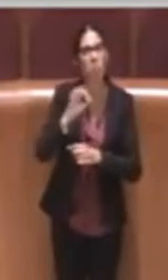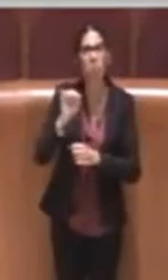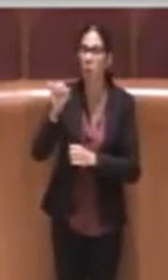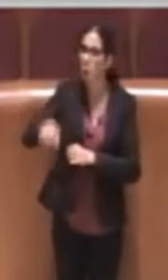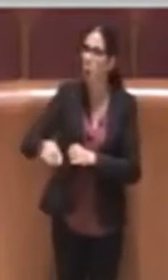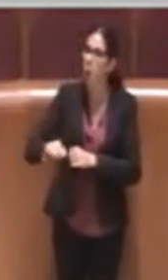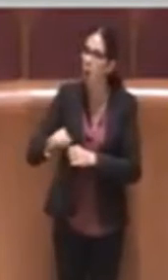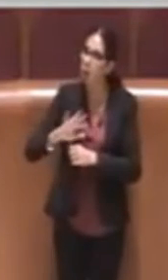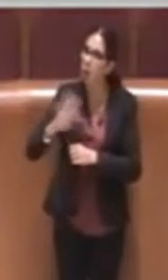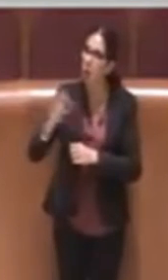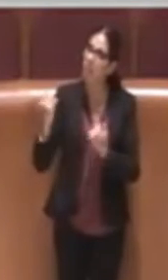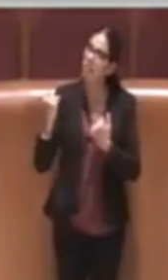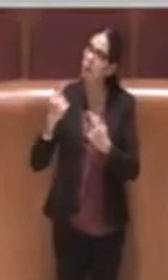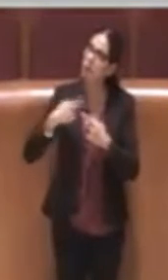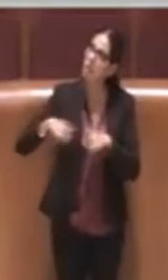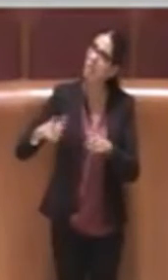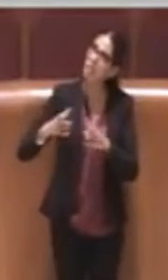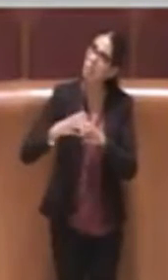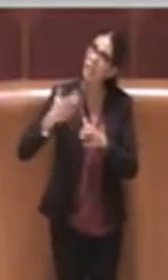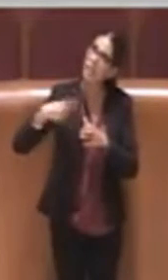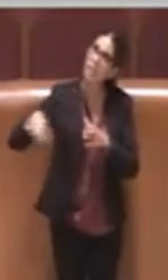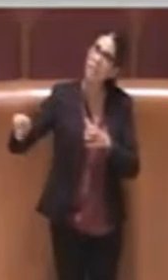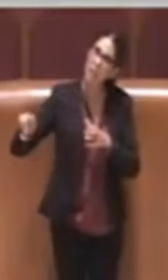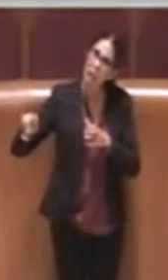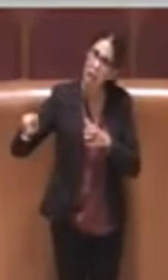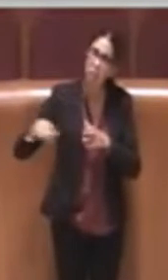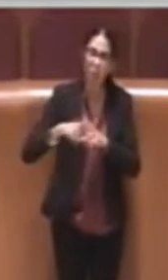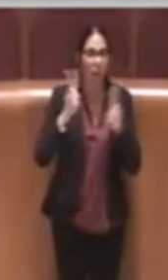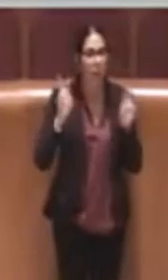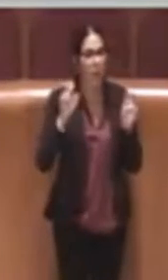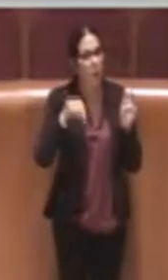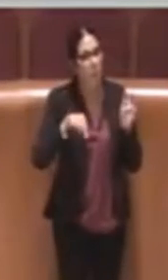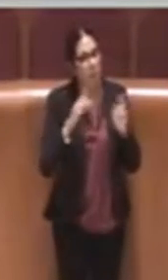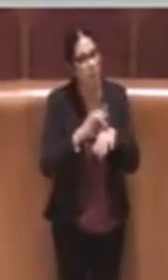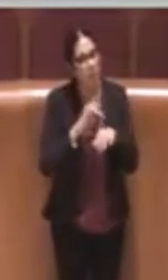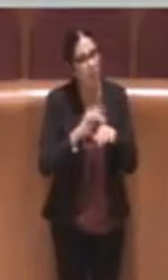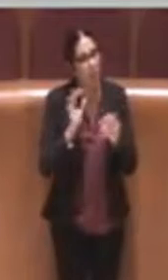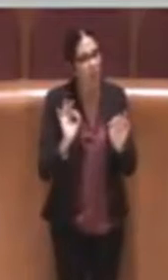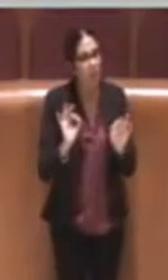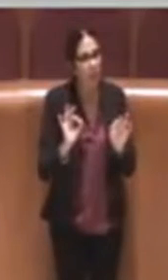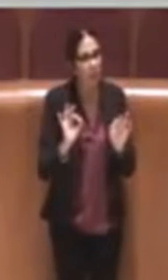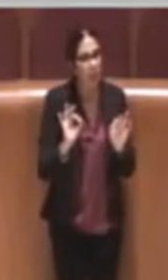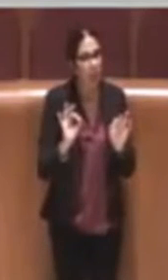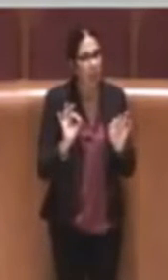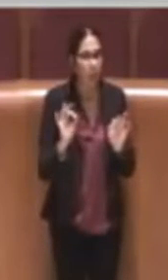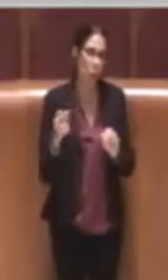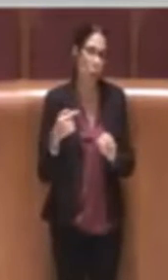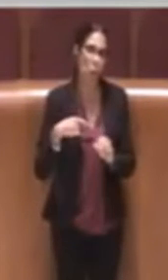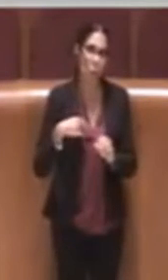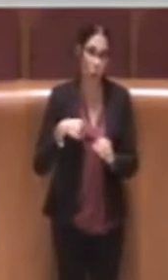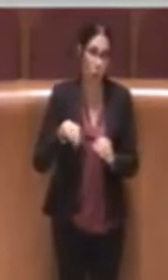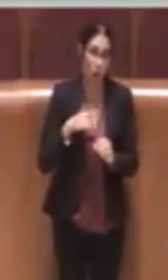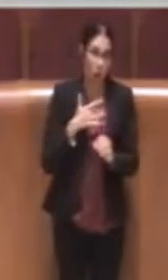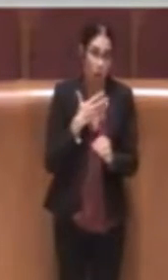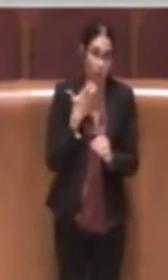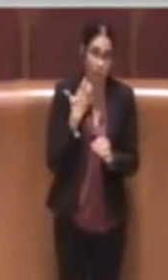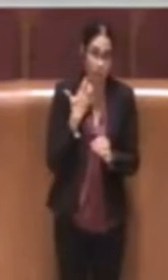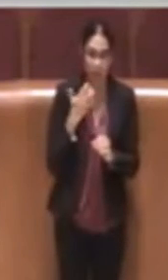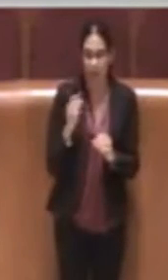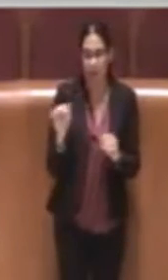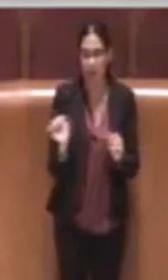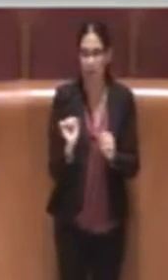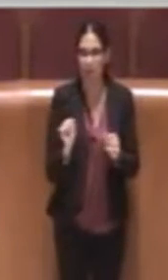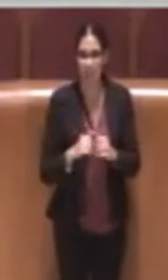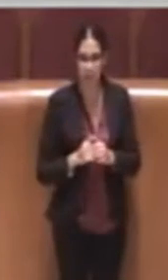forze differenti su un tema così delicato e da noi veramente così sentito.